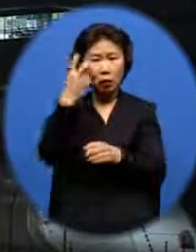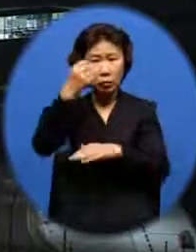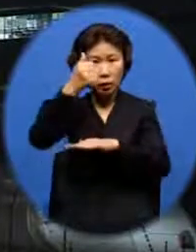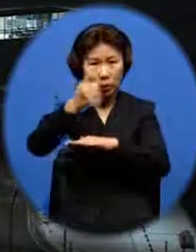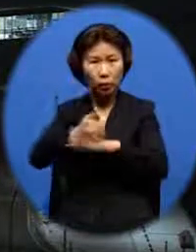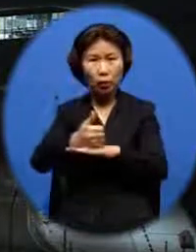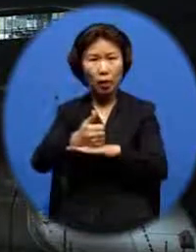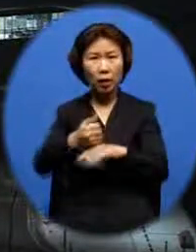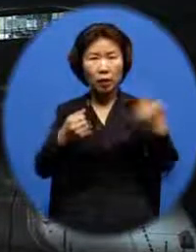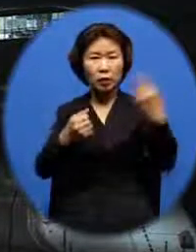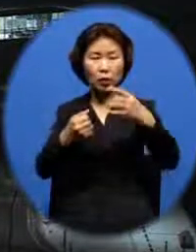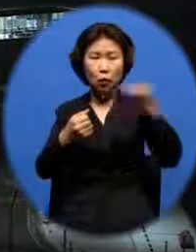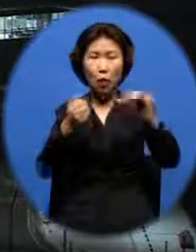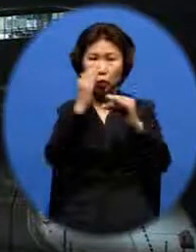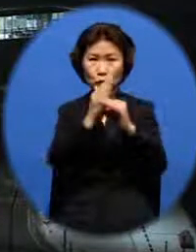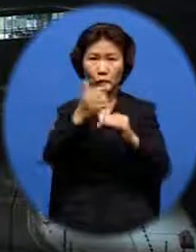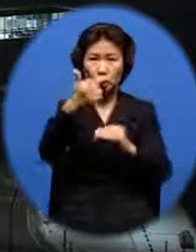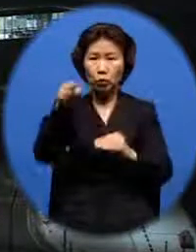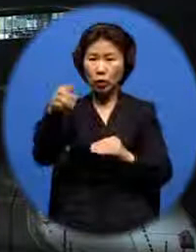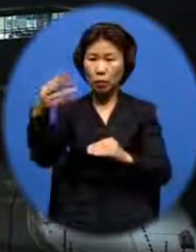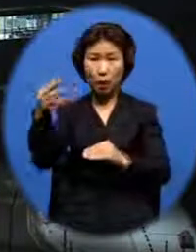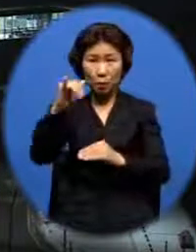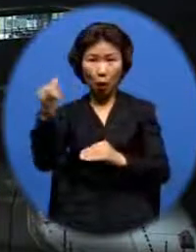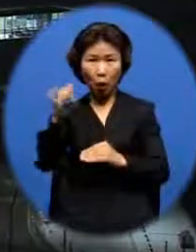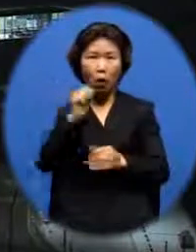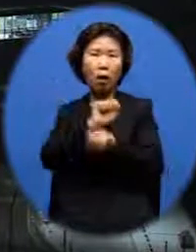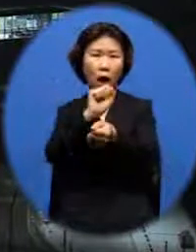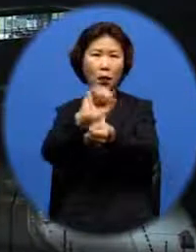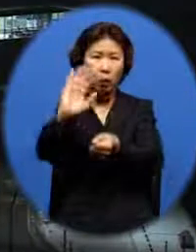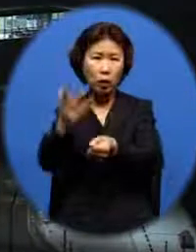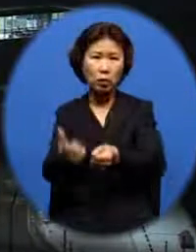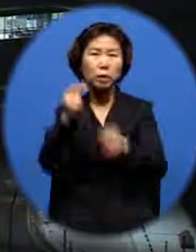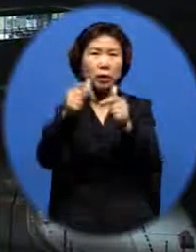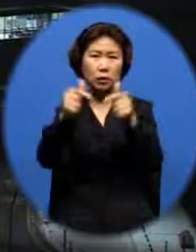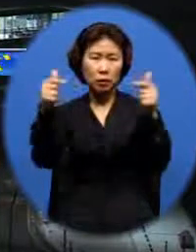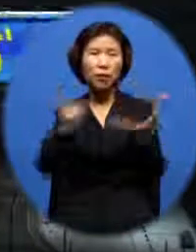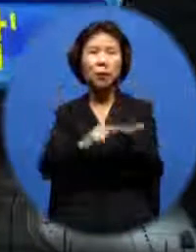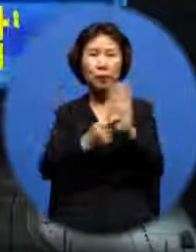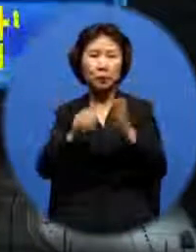결과 1,000명당 6.3명이 감염돼 급격히 증가한 것으로 나타났습니다.